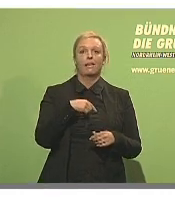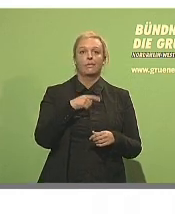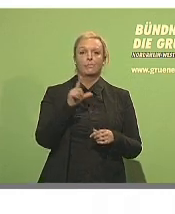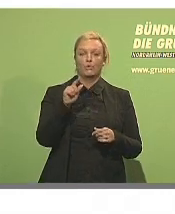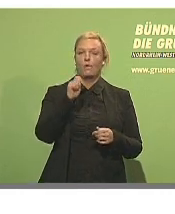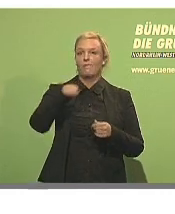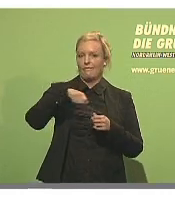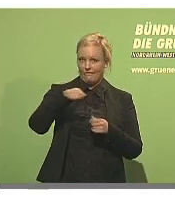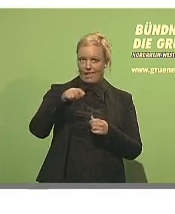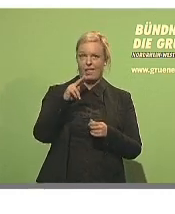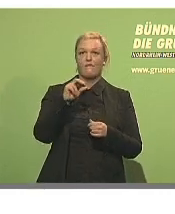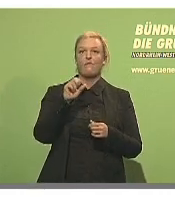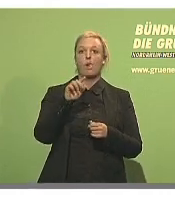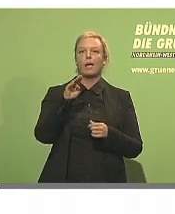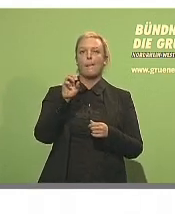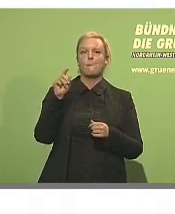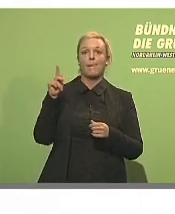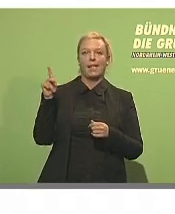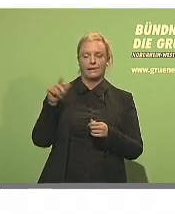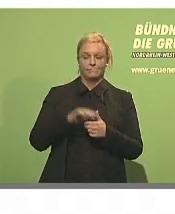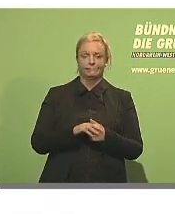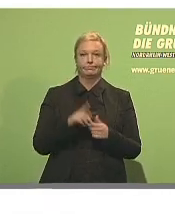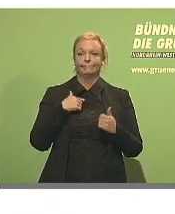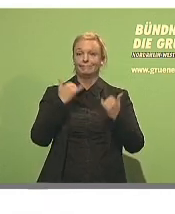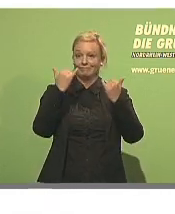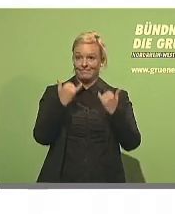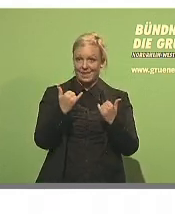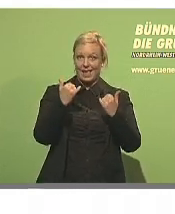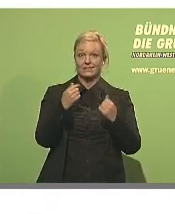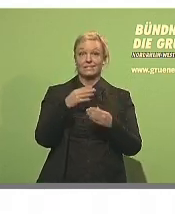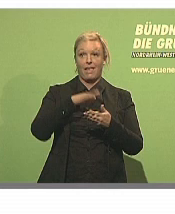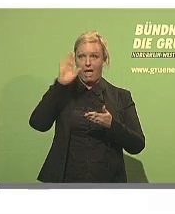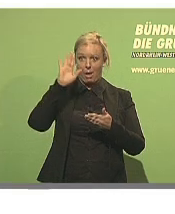Beck. Ich eröffne die Abstimmung.